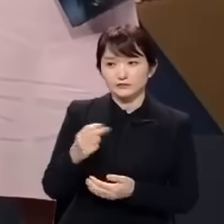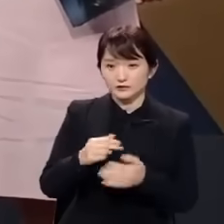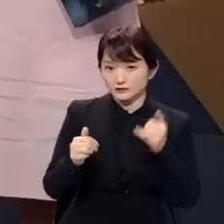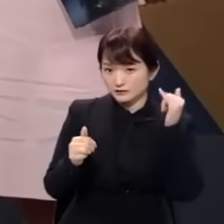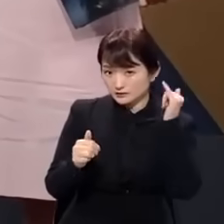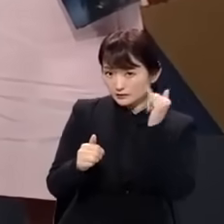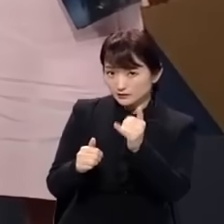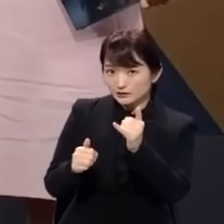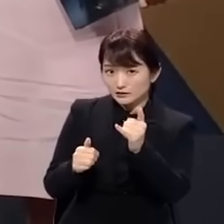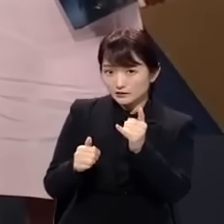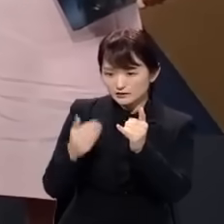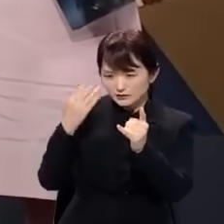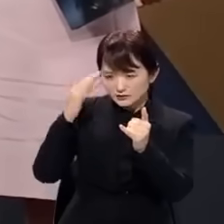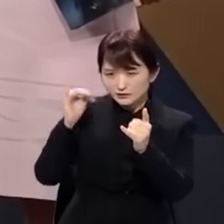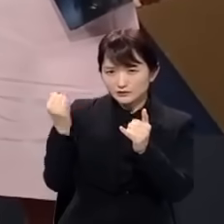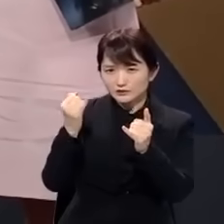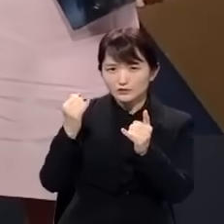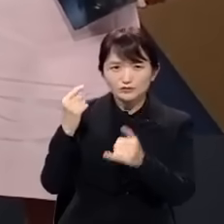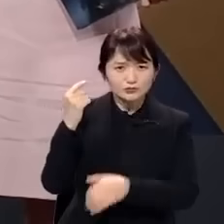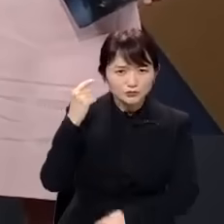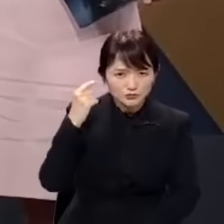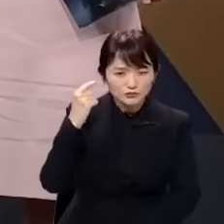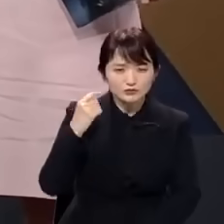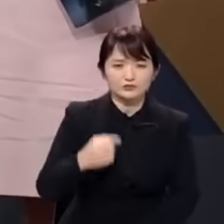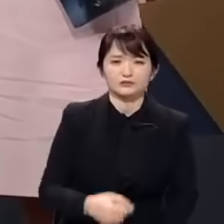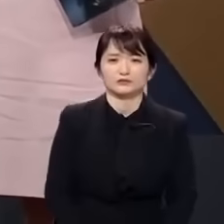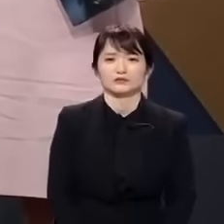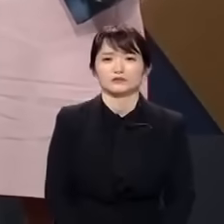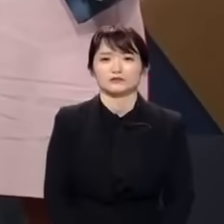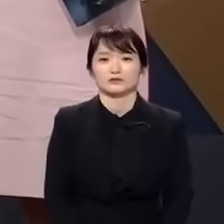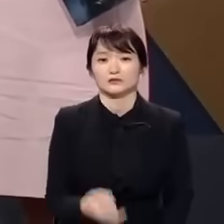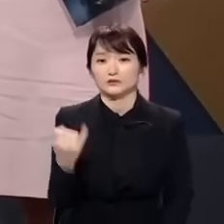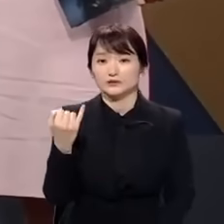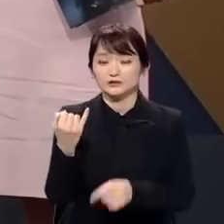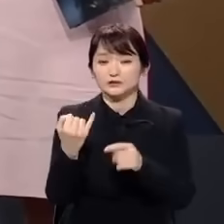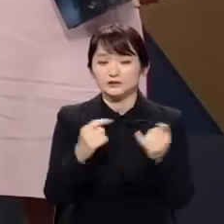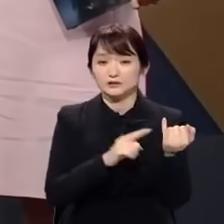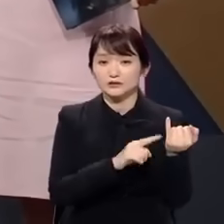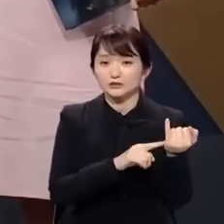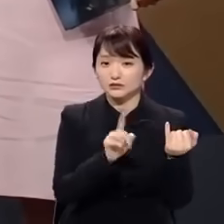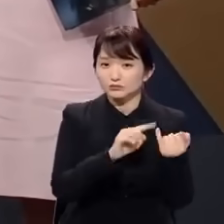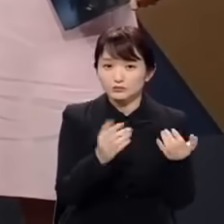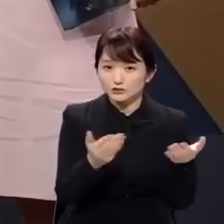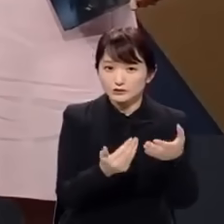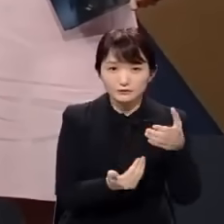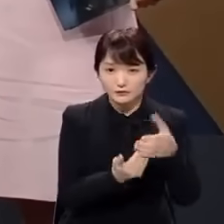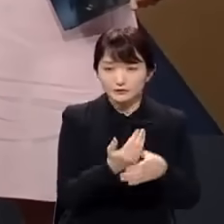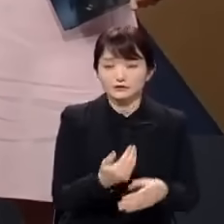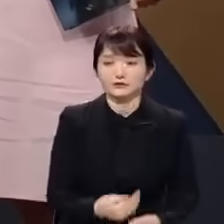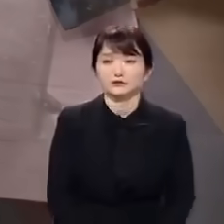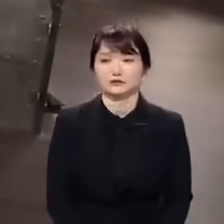걸어보니 낯선 여자의 목소리가 들려왔는데요. 대체 이 여성에게 무슨 일이 일어난 걸까요?